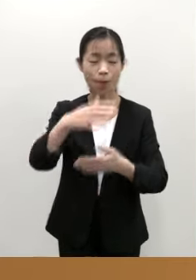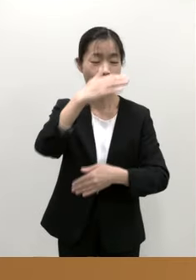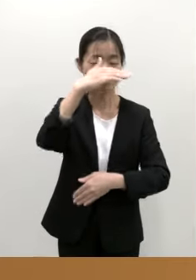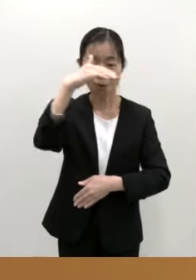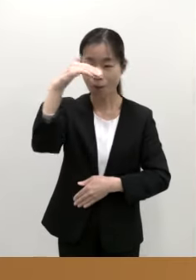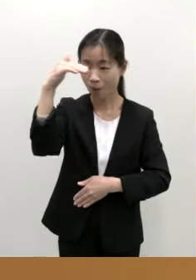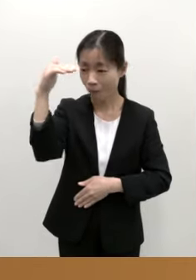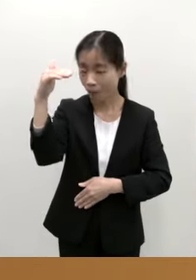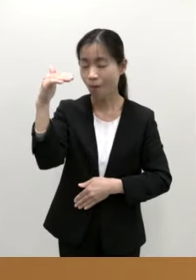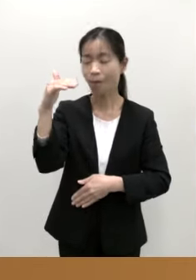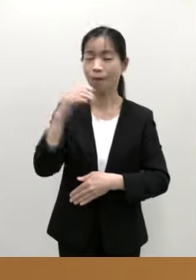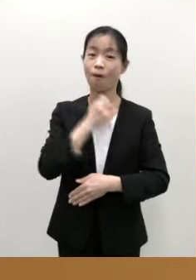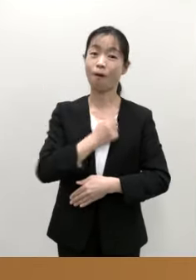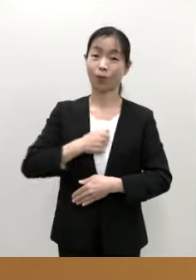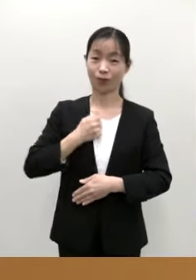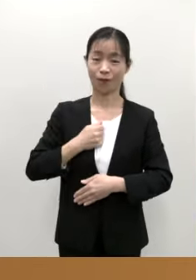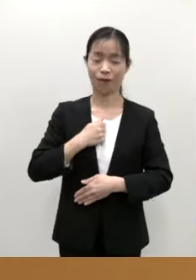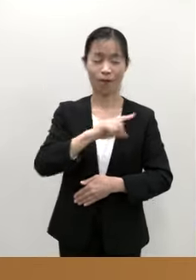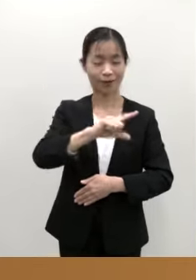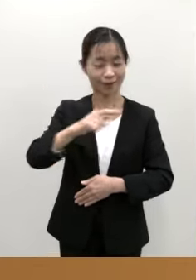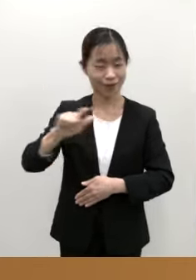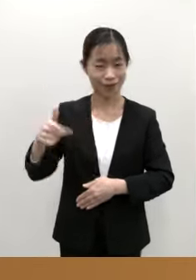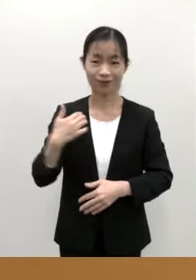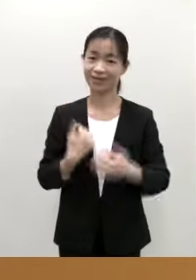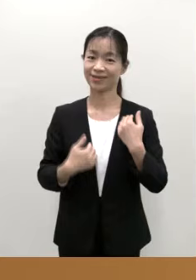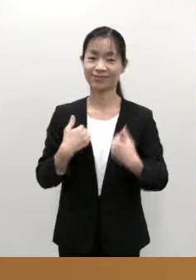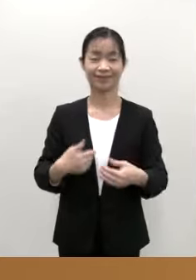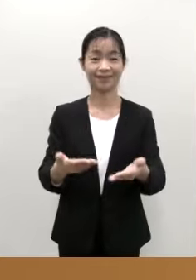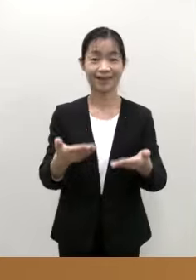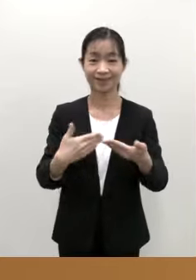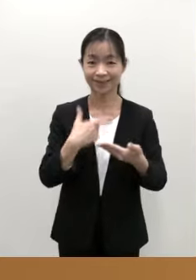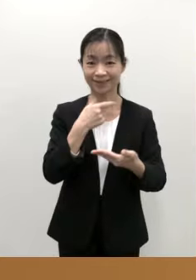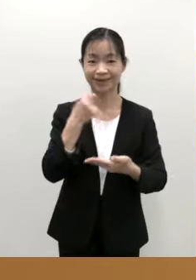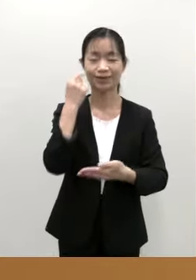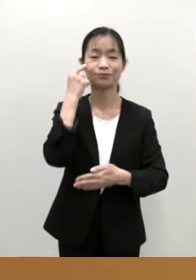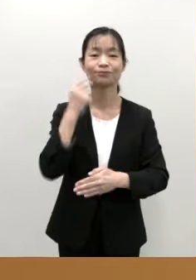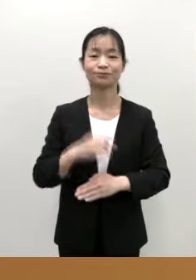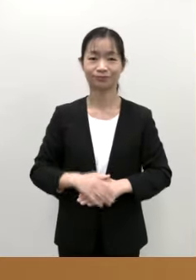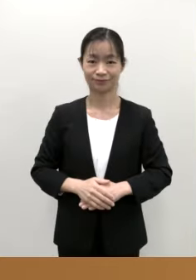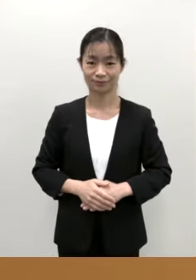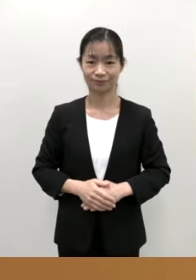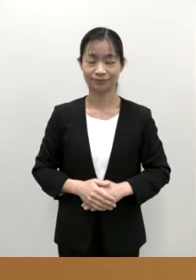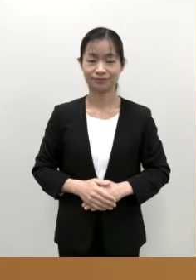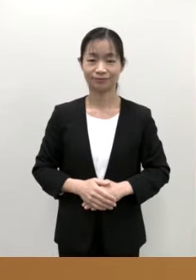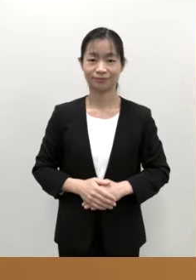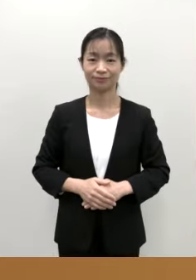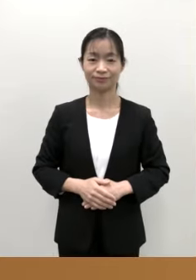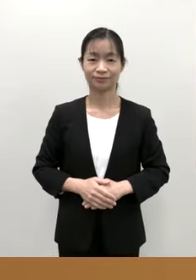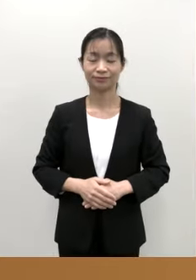素晴らしい展望、そしてお風呂と、いろいろと楽しんでいただければと思います。